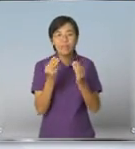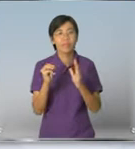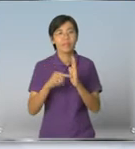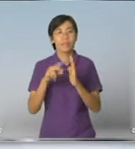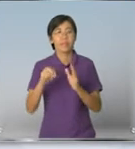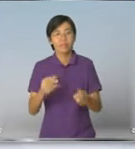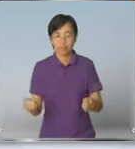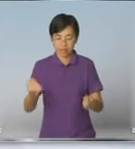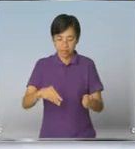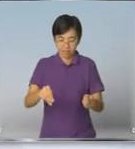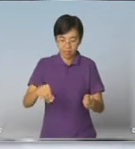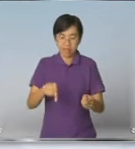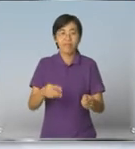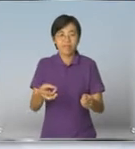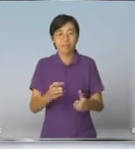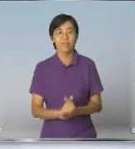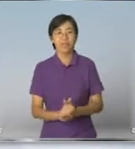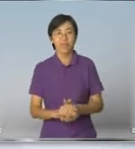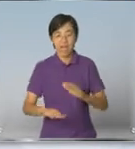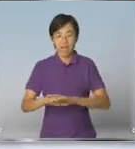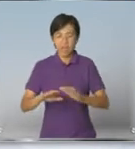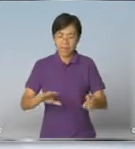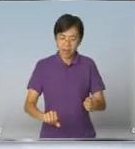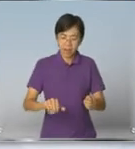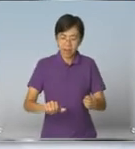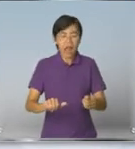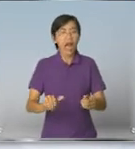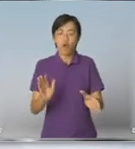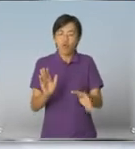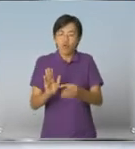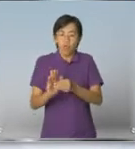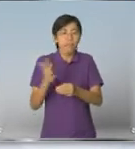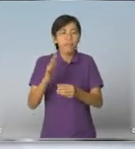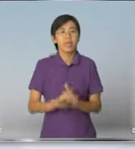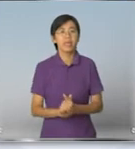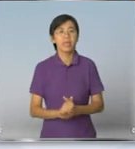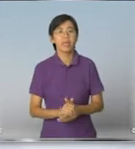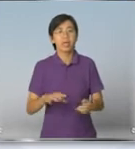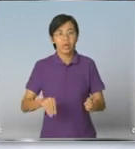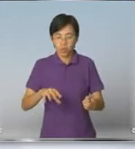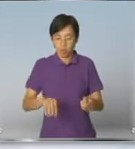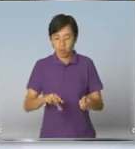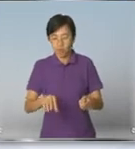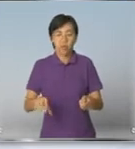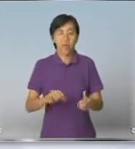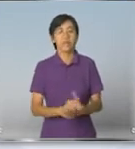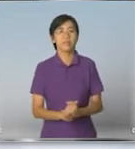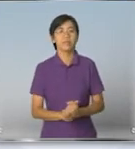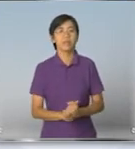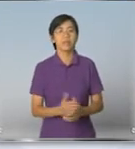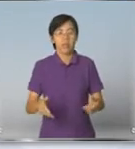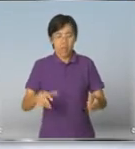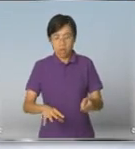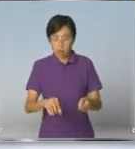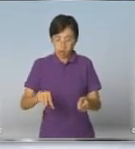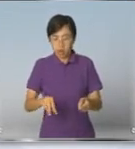งมันนะคะใส่ลงไปนิดนึง เพื่ออะไรครับ ไม่ติดมือเราค่ะ อ๋อครับ แล้วก็นวด ไม่น่าเชื่อนะครับเนี่ย